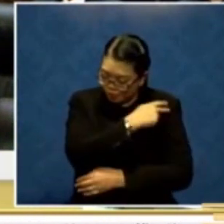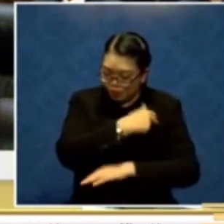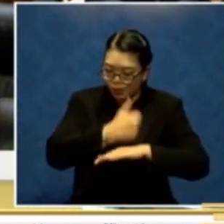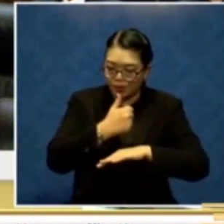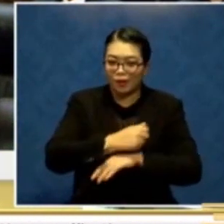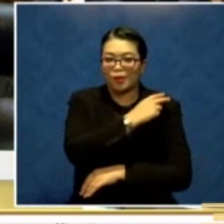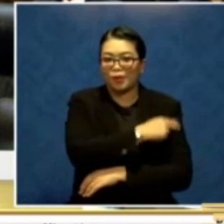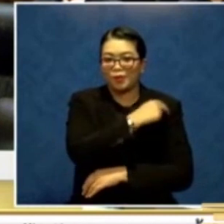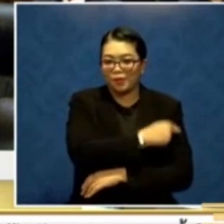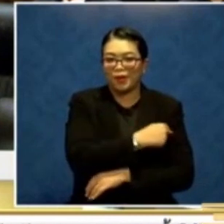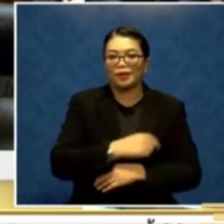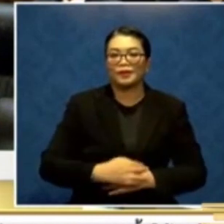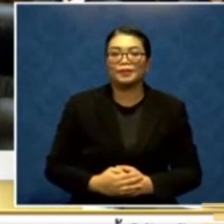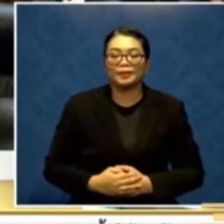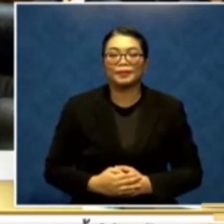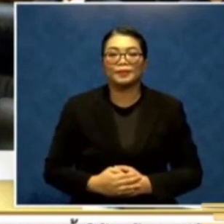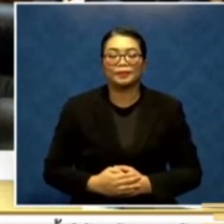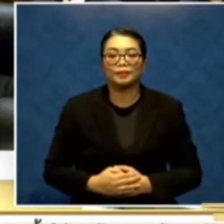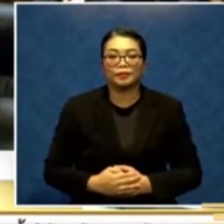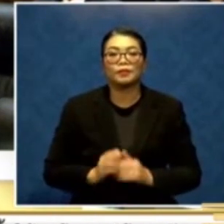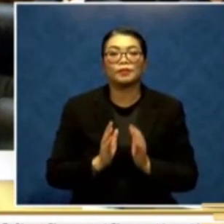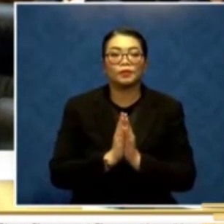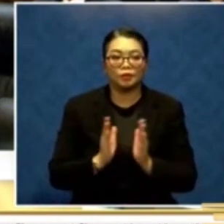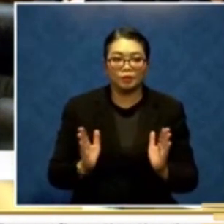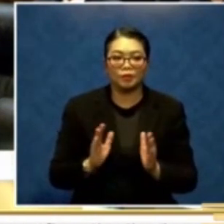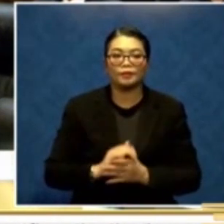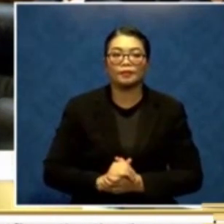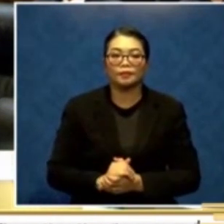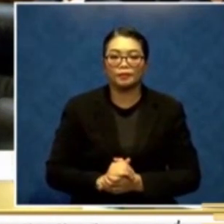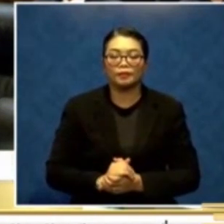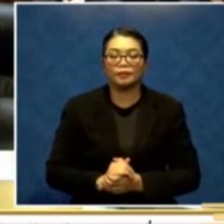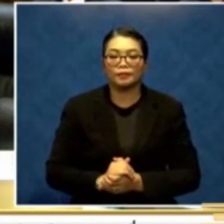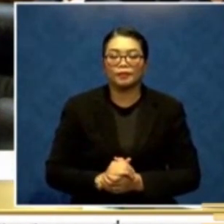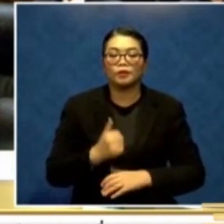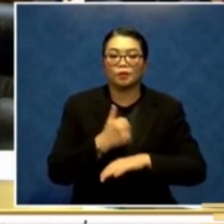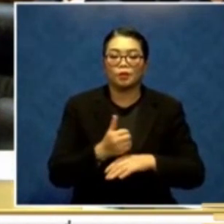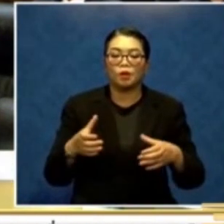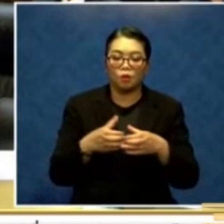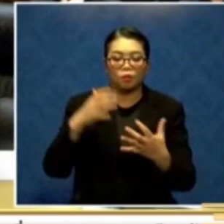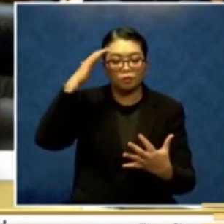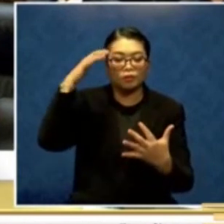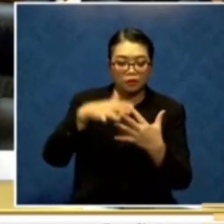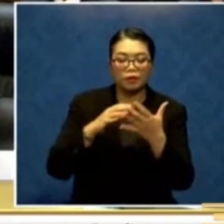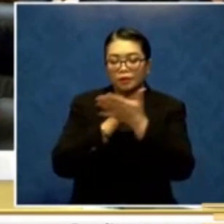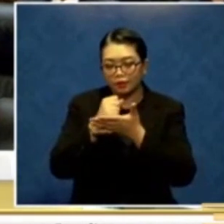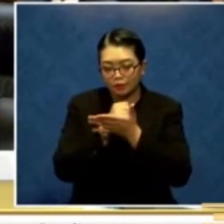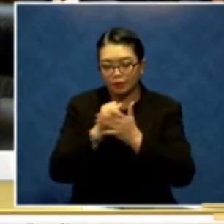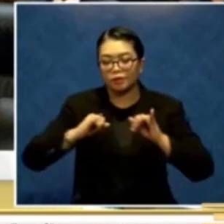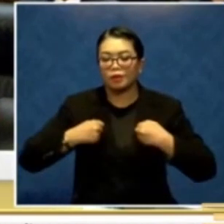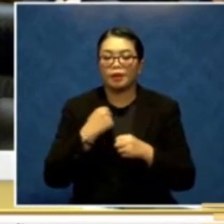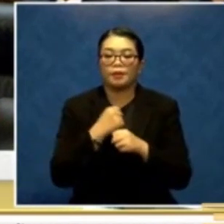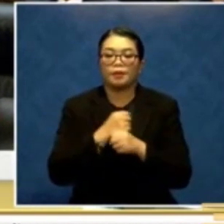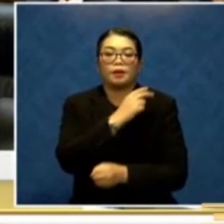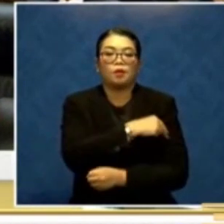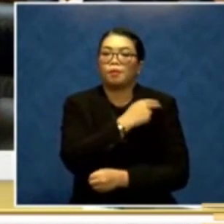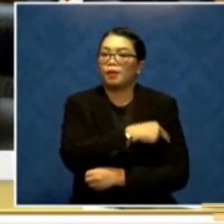ถอยไป นพาชญาณีคัมเหลือหัหนากล่มงานจตเบธและยาศิติดและเจ้านตี้ล